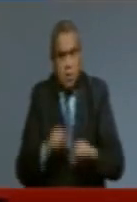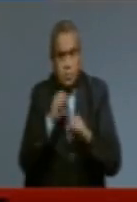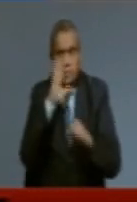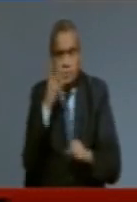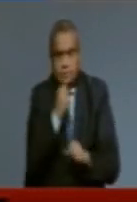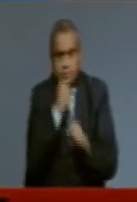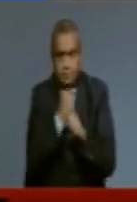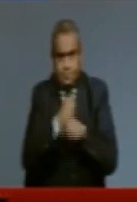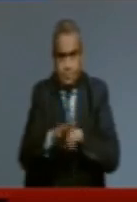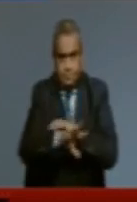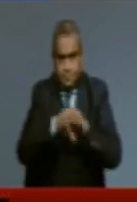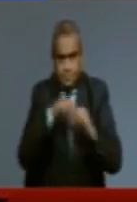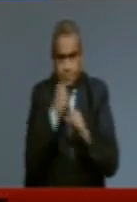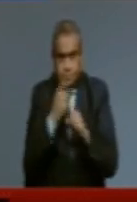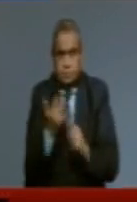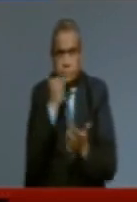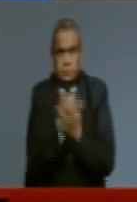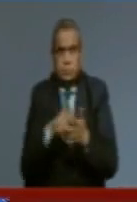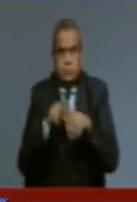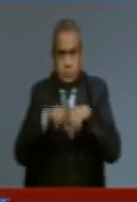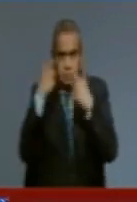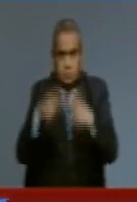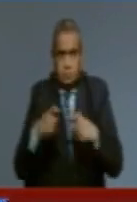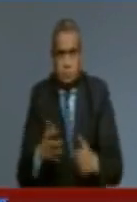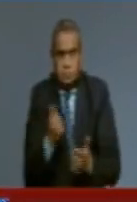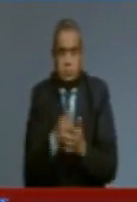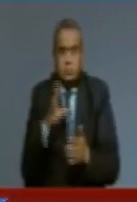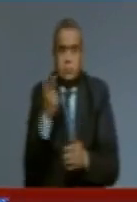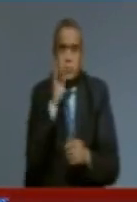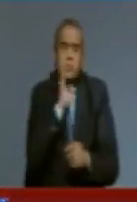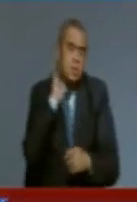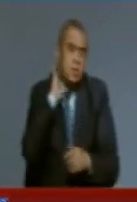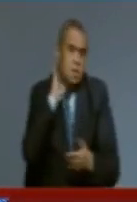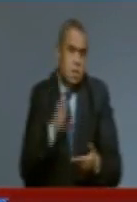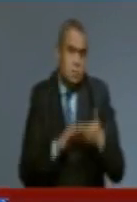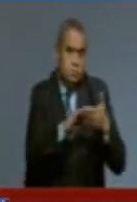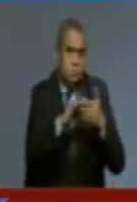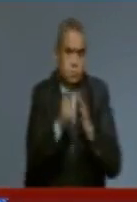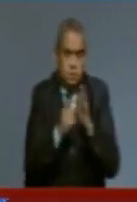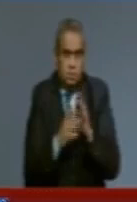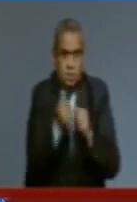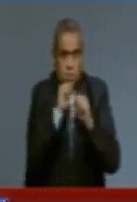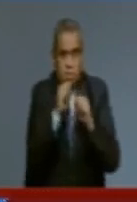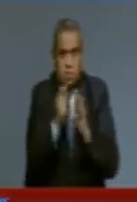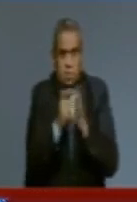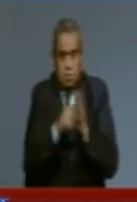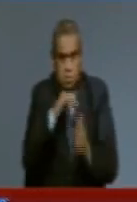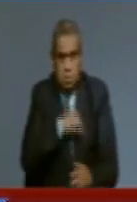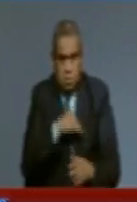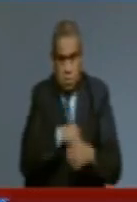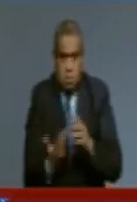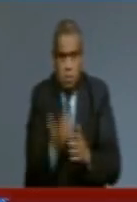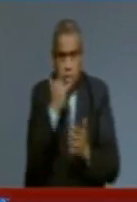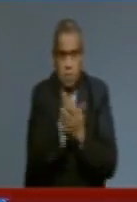ثروة لأي بلد، ولابد من صونها والحفاظ عليها. يقطن في بلادنا أكثر من